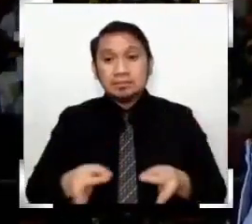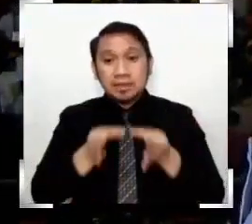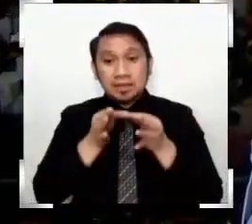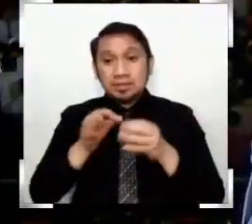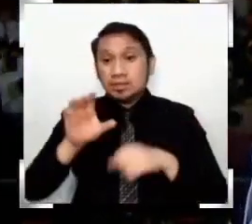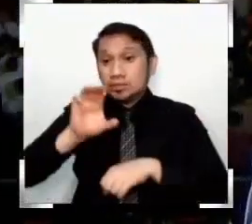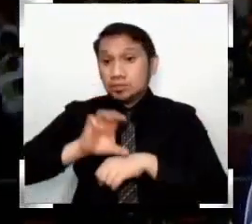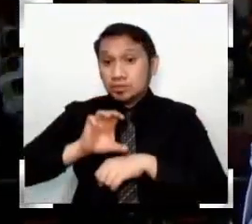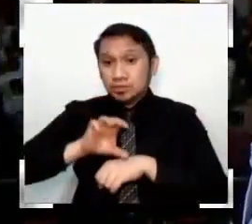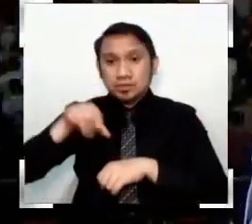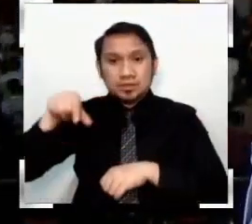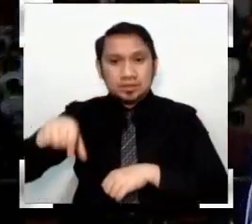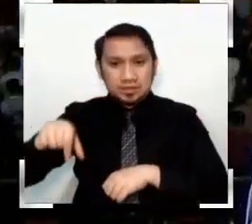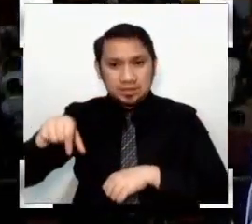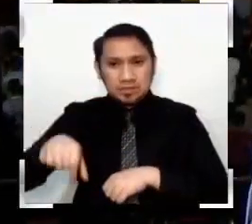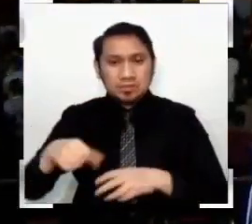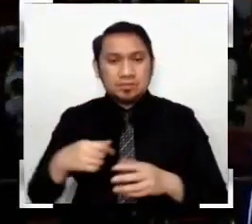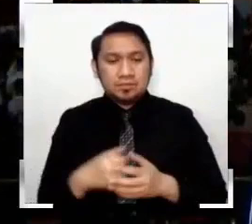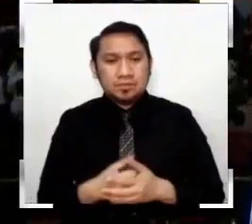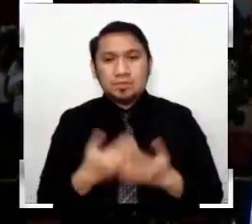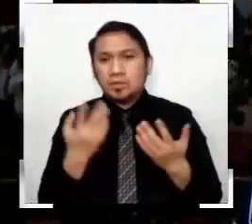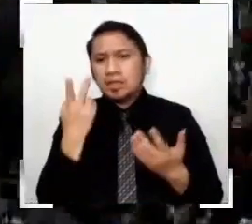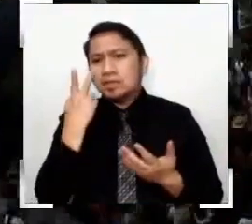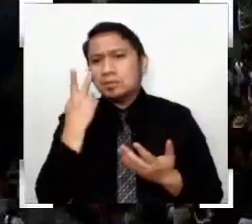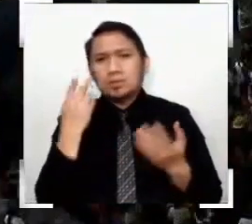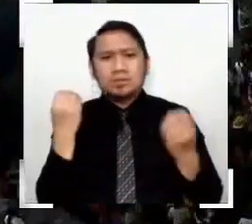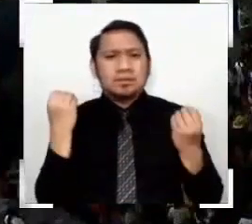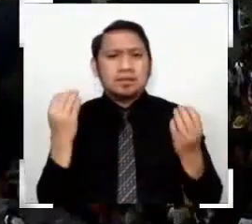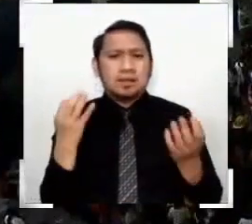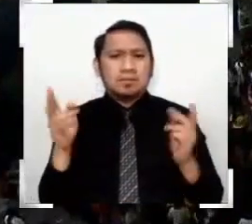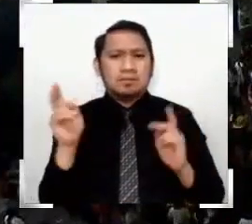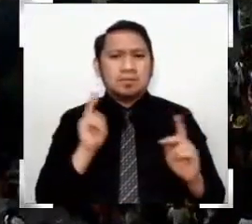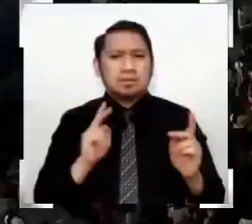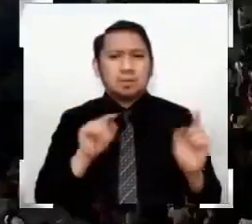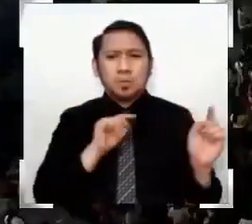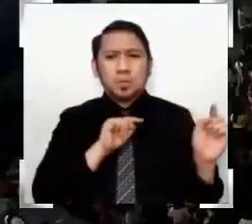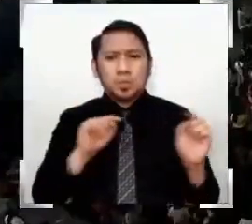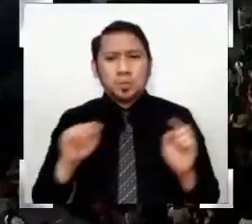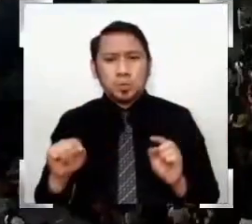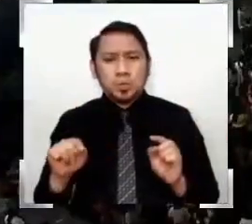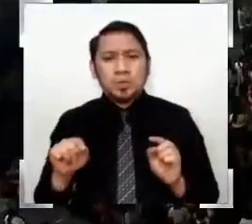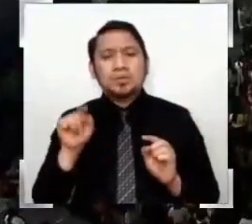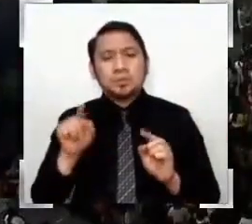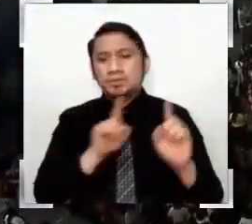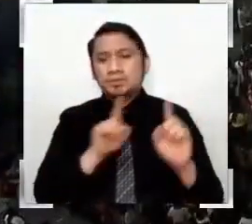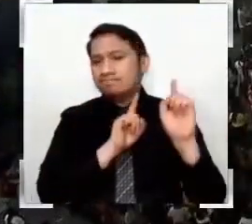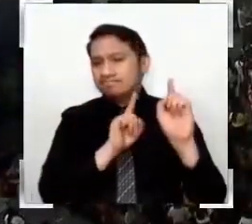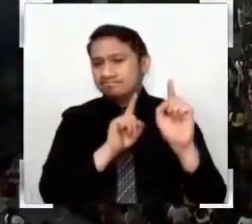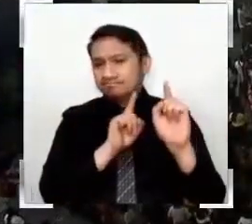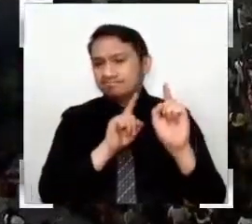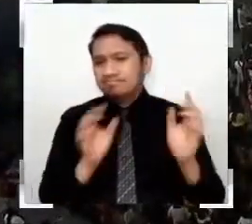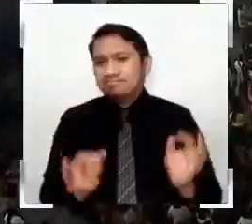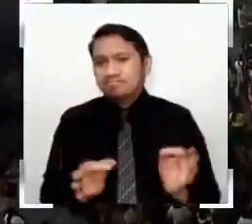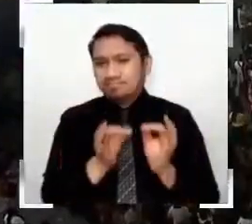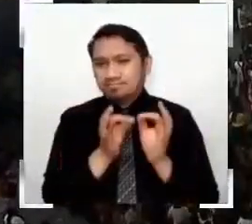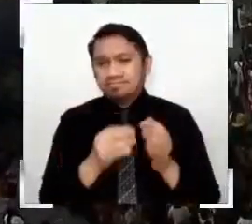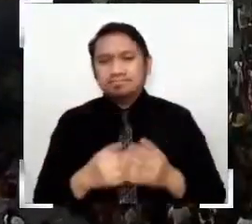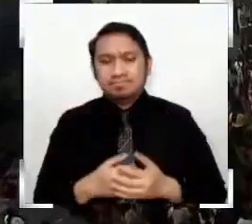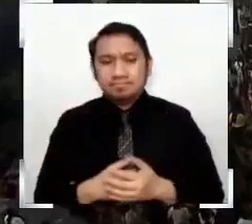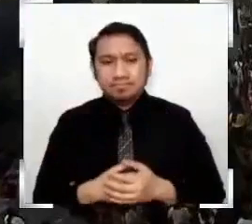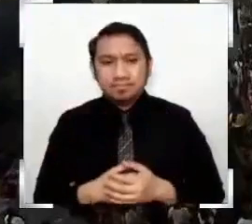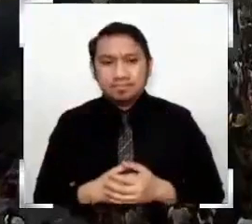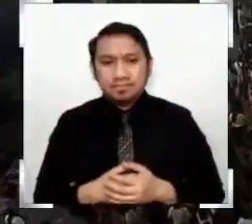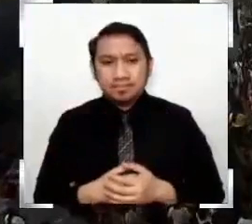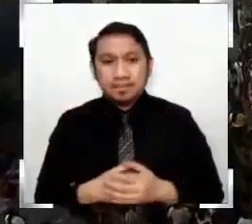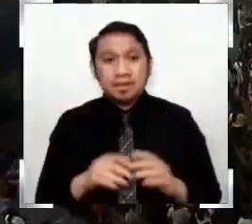po, napakarami pa rin deboto ang naririto para makiisa sa misa na isinasagawa sa mga sandaling ito. Pero mga